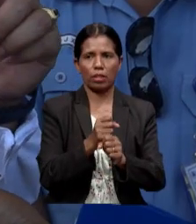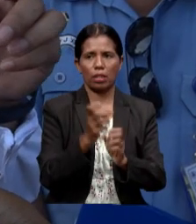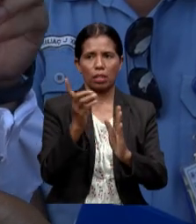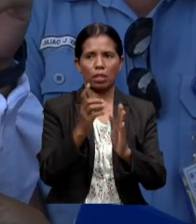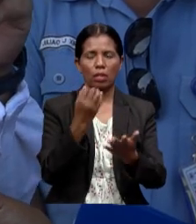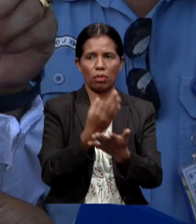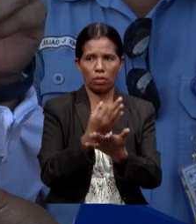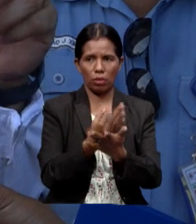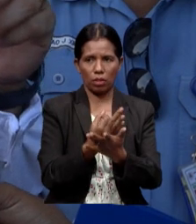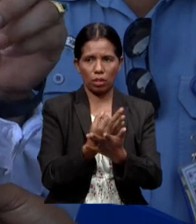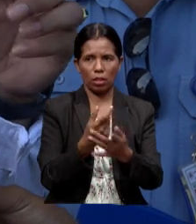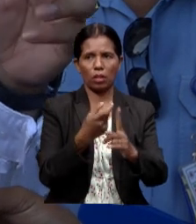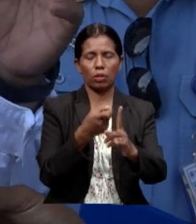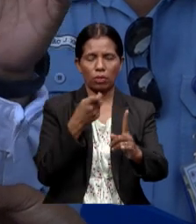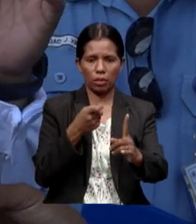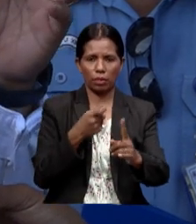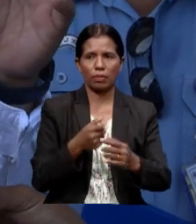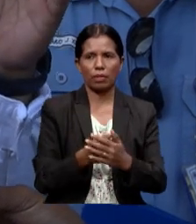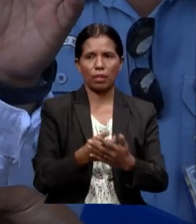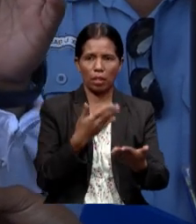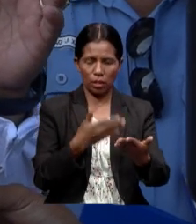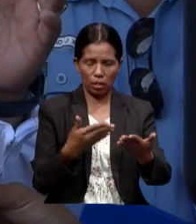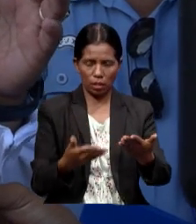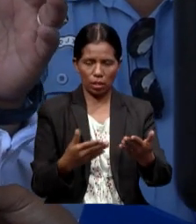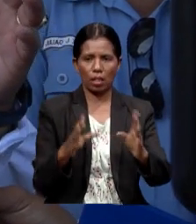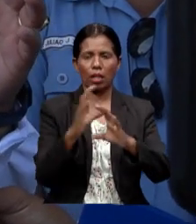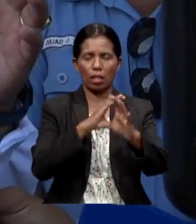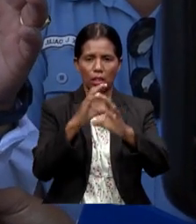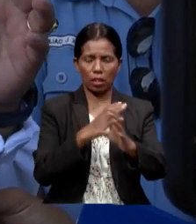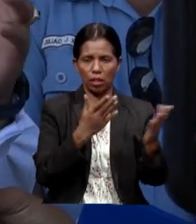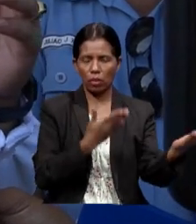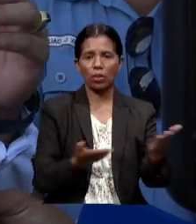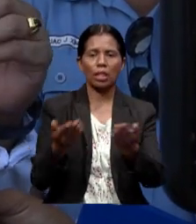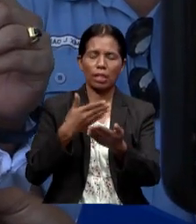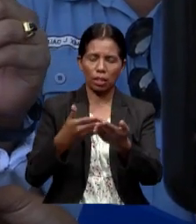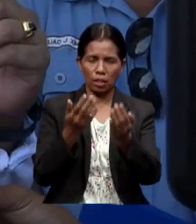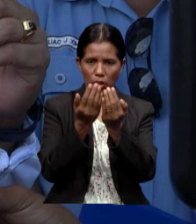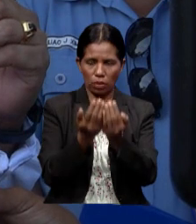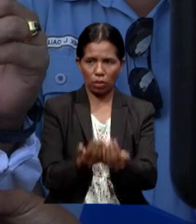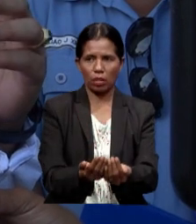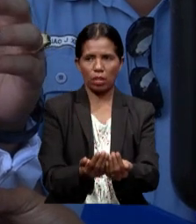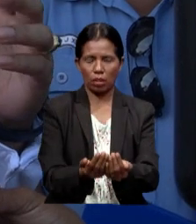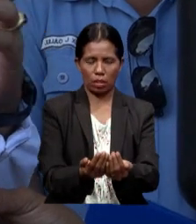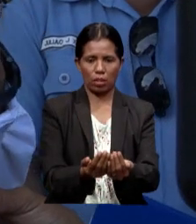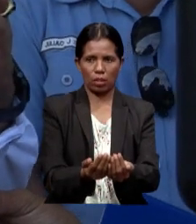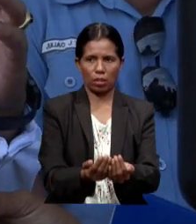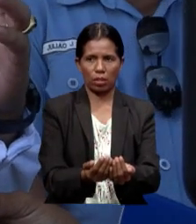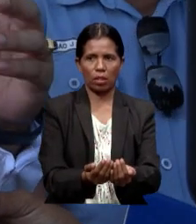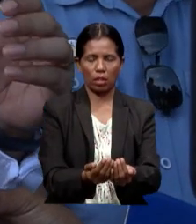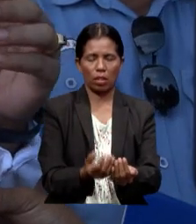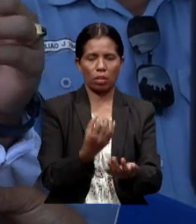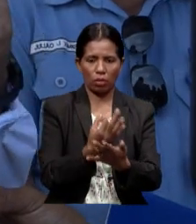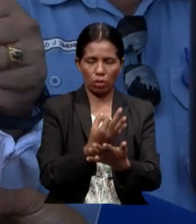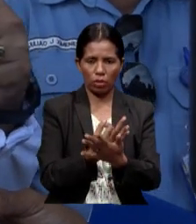osan, husi, se são carece na mesma lura, se são tona, na mesma afeta vai ter nidalão, osan ser